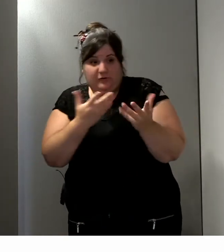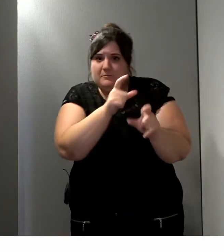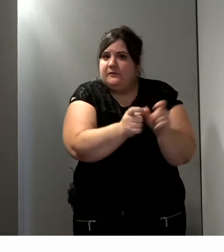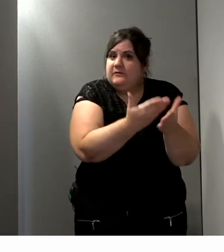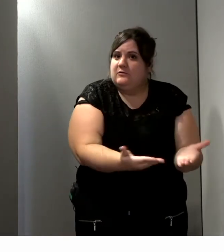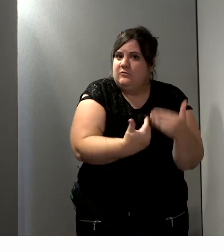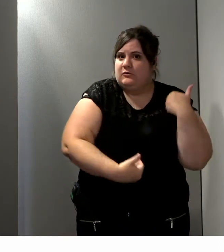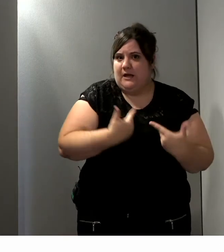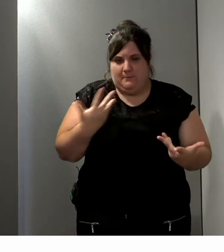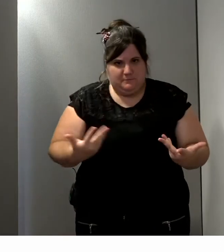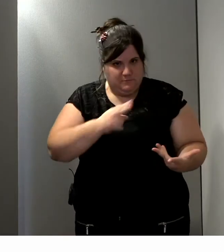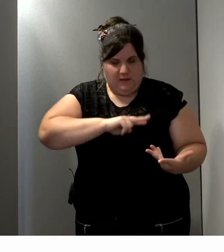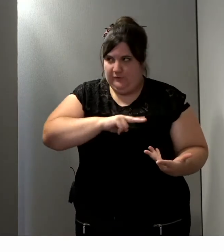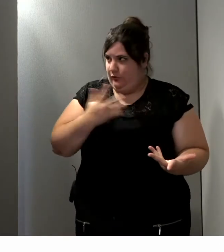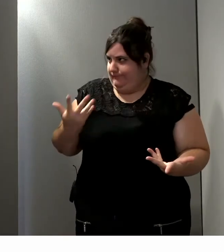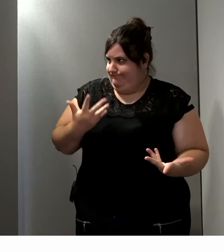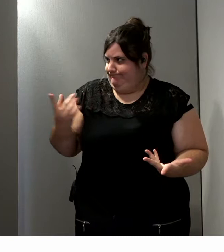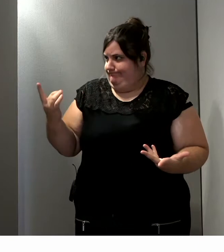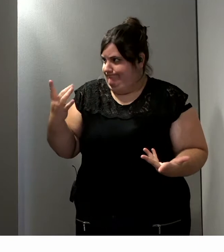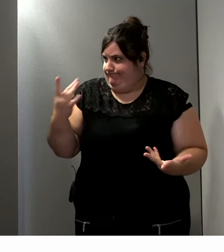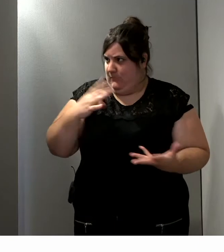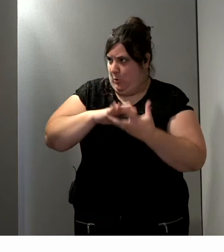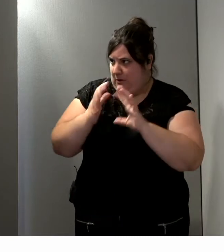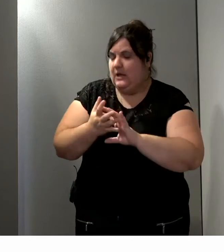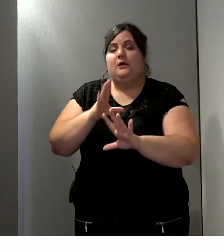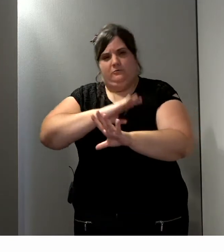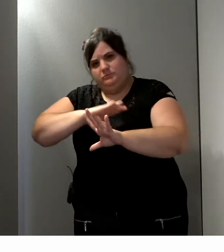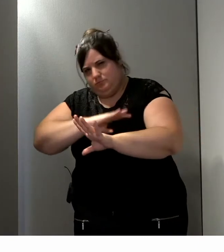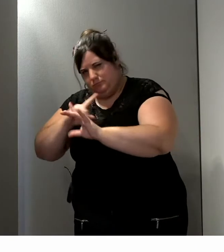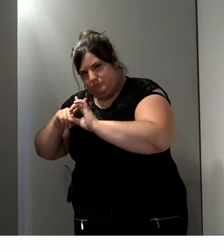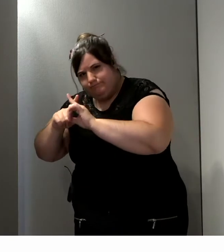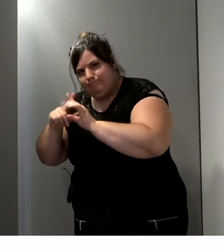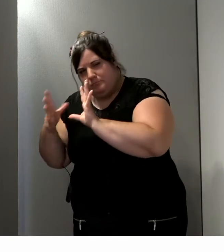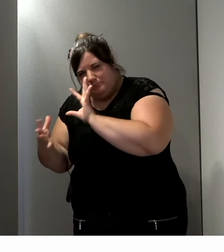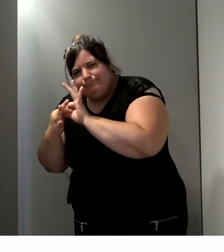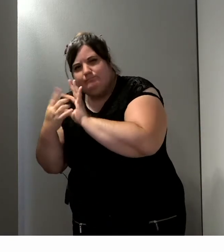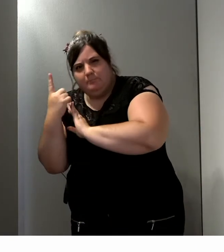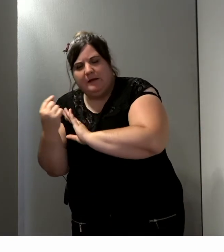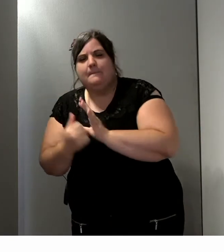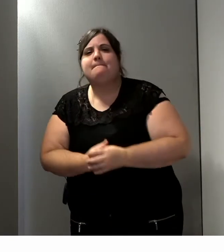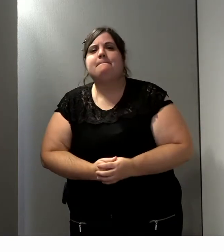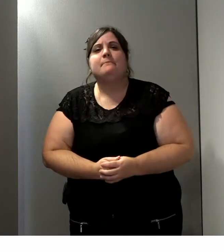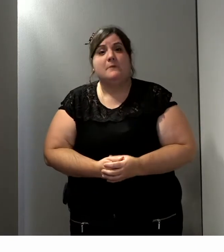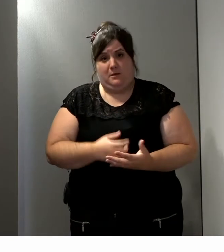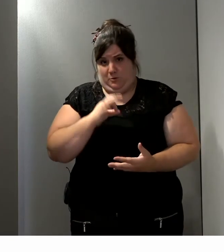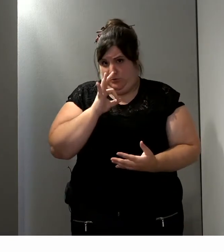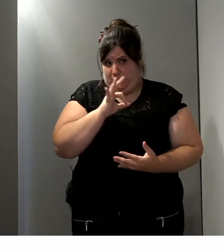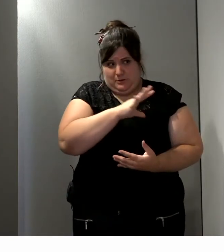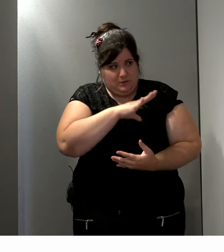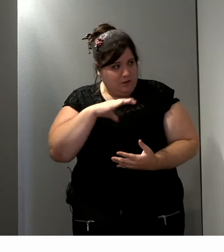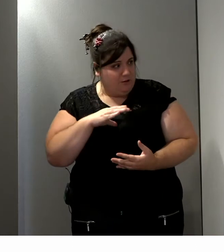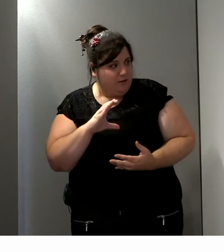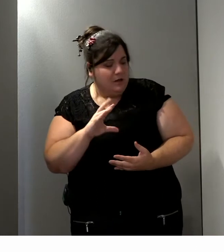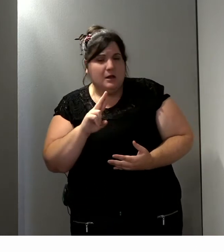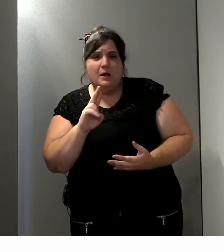accès à l'assurance. Ce qu'on constate alors c'est à peu près ce qu'a évoqué Sophie Crabet sur la nature des activités, c'est quand même